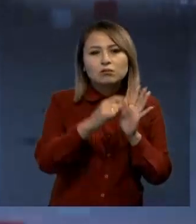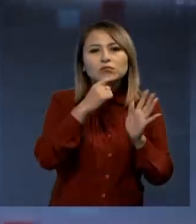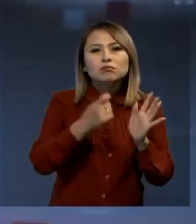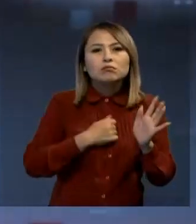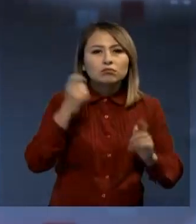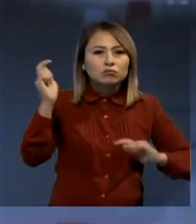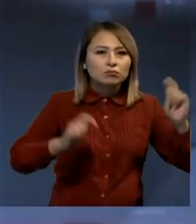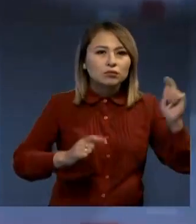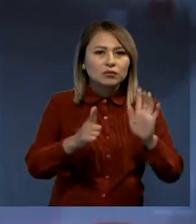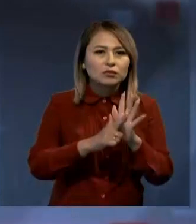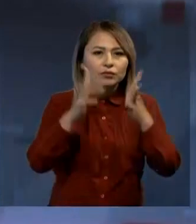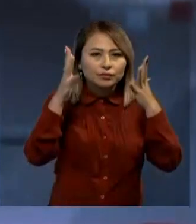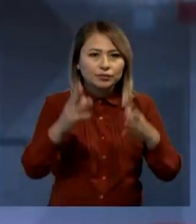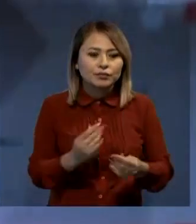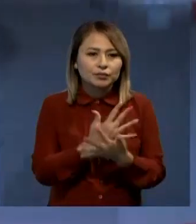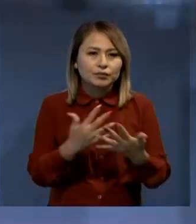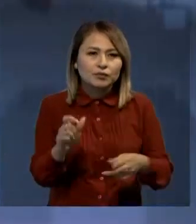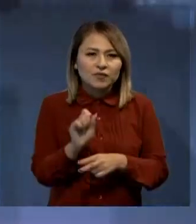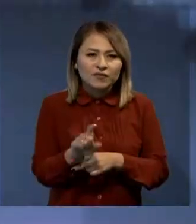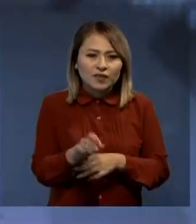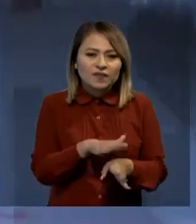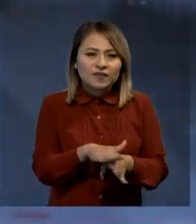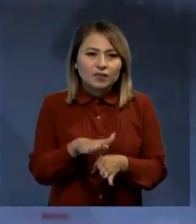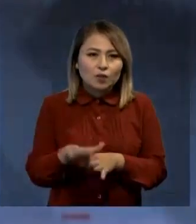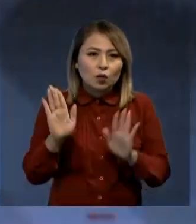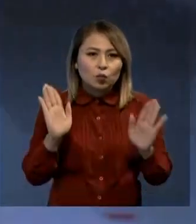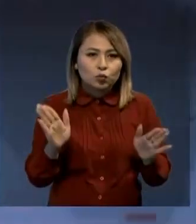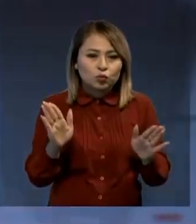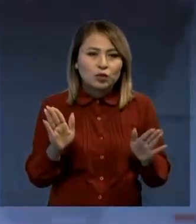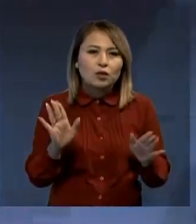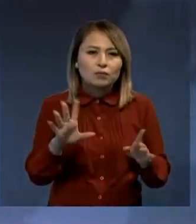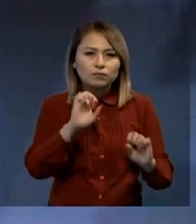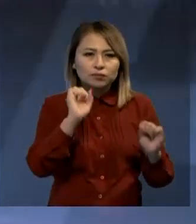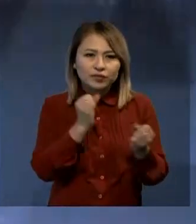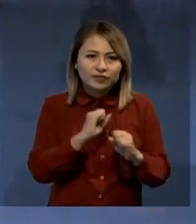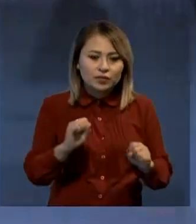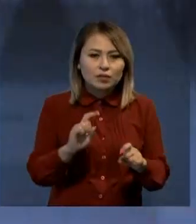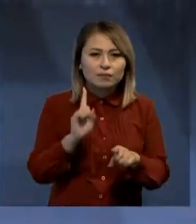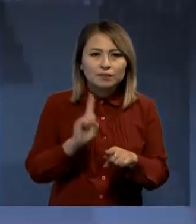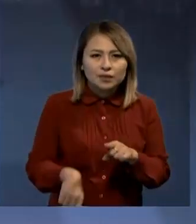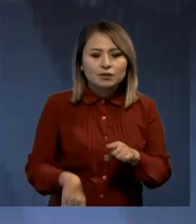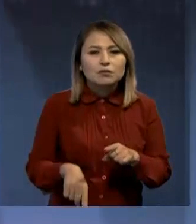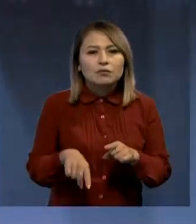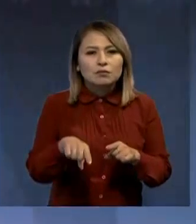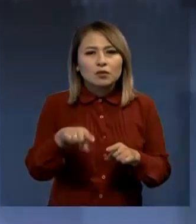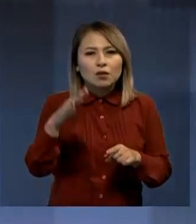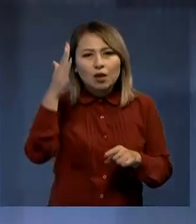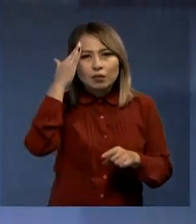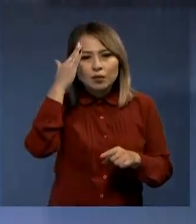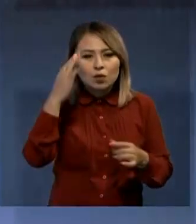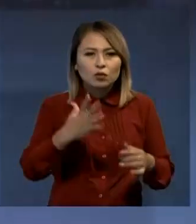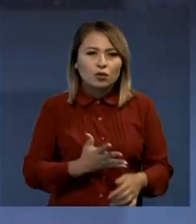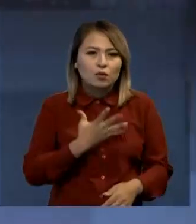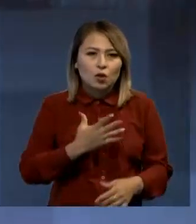kelgen. Olar 7 gün içinde türlü tapsırmalardı orındaydı. Mında tek mergendik kana emes, şapşandık, tapkırlık, komandalık